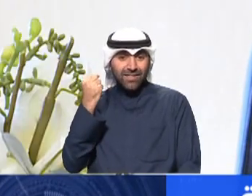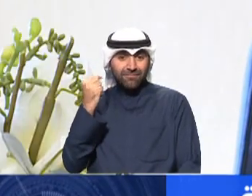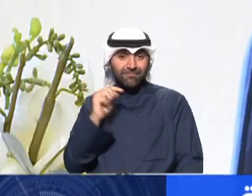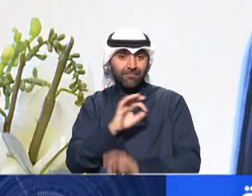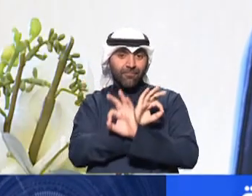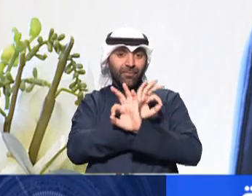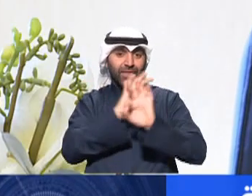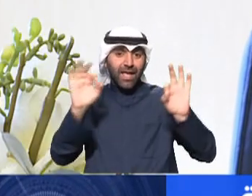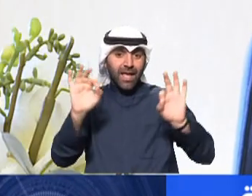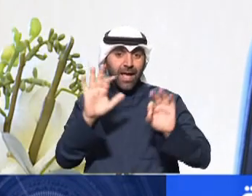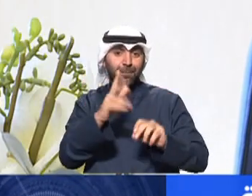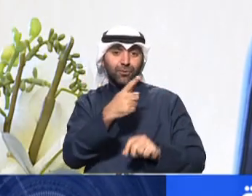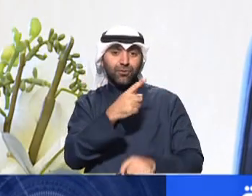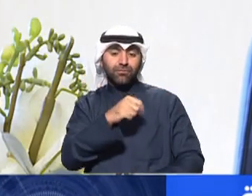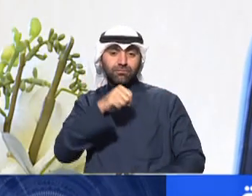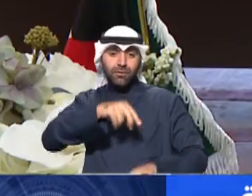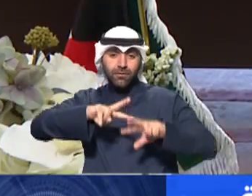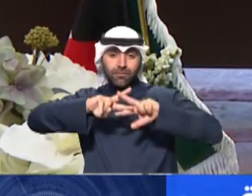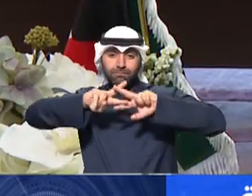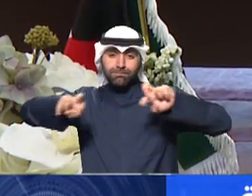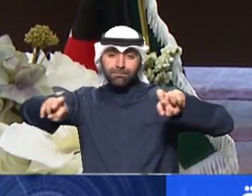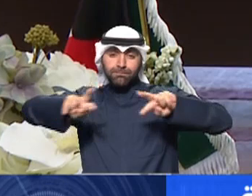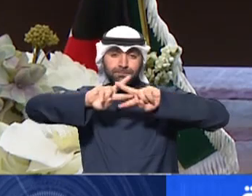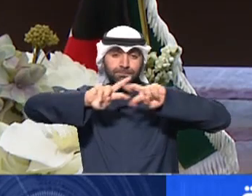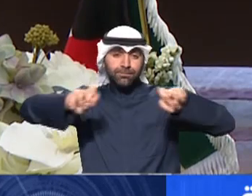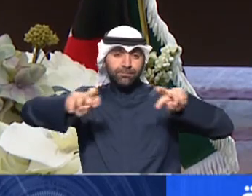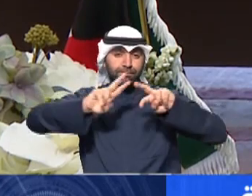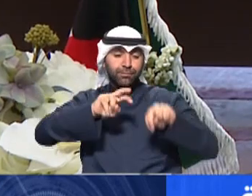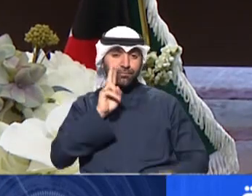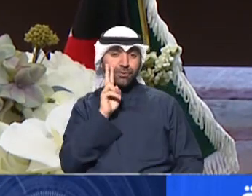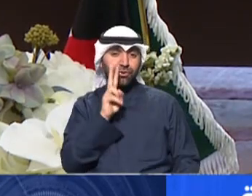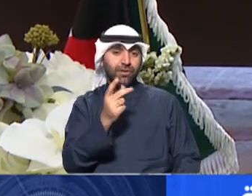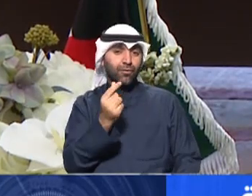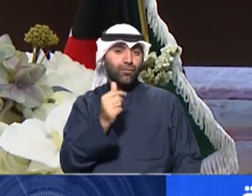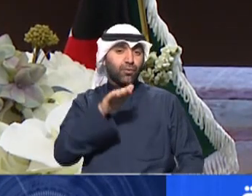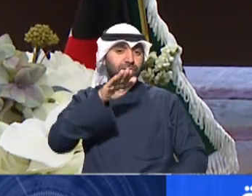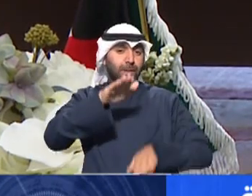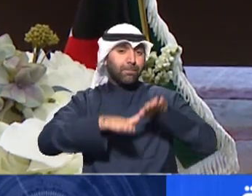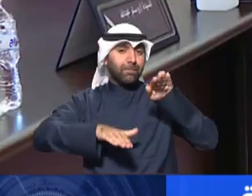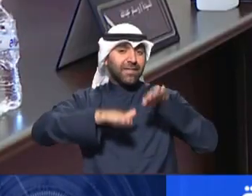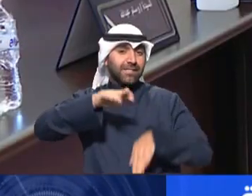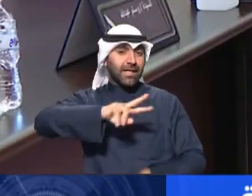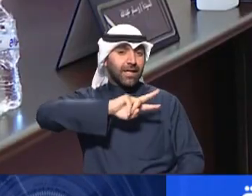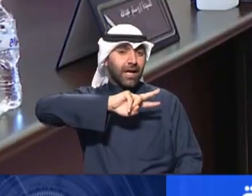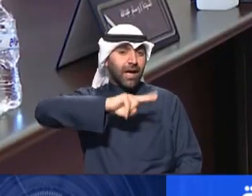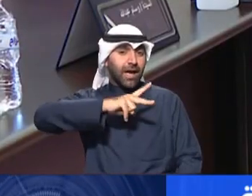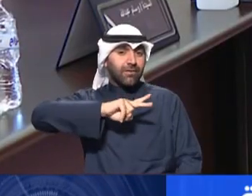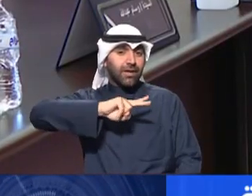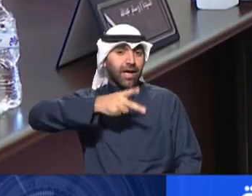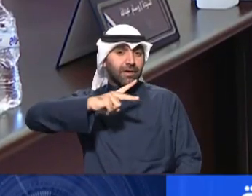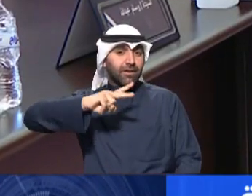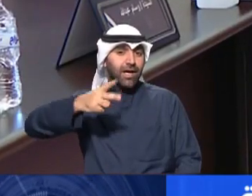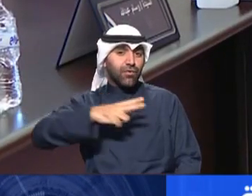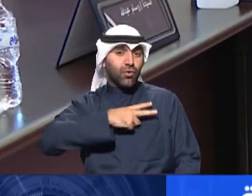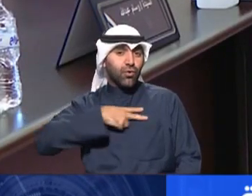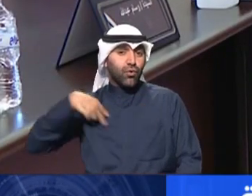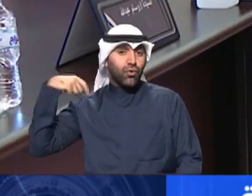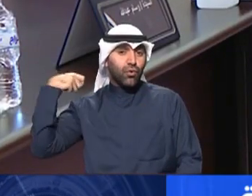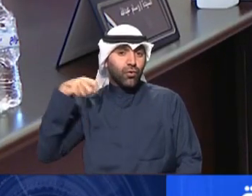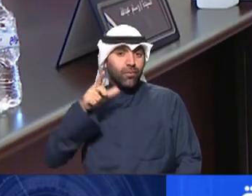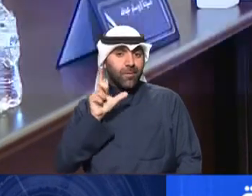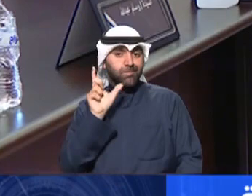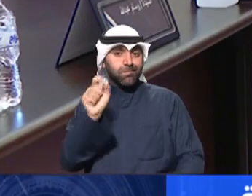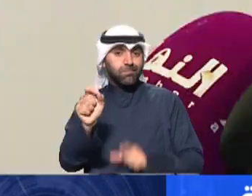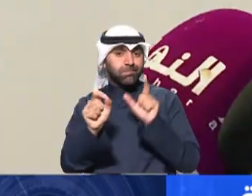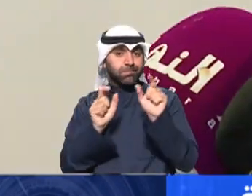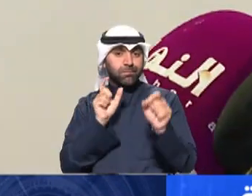الأزمة. وخرج التقرير بتوصية بإنشاء جهة متكاملة لإدارة الأزمات في أي وقت وأي